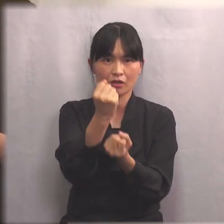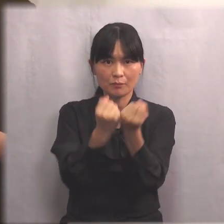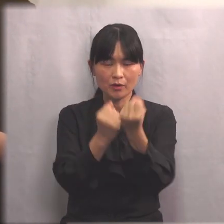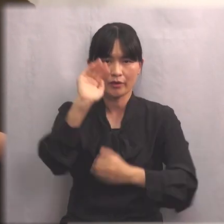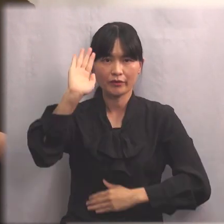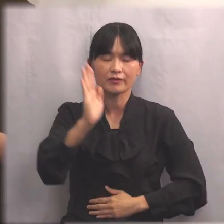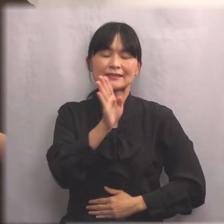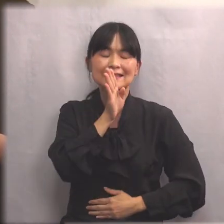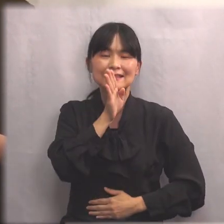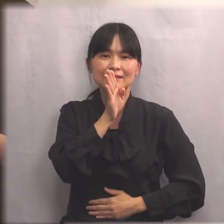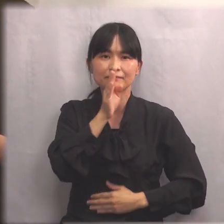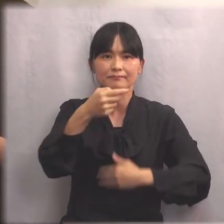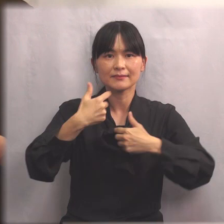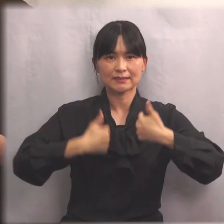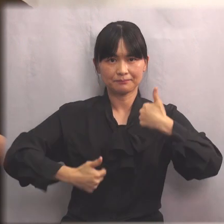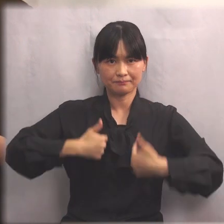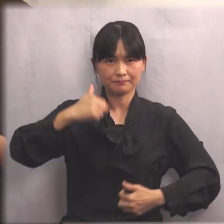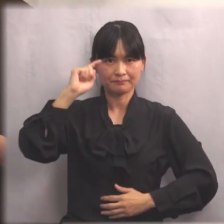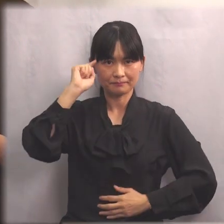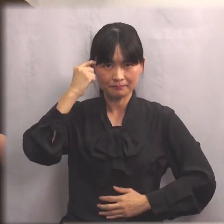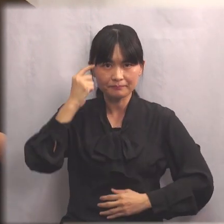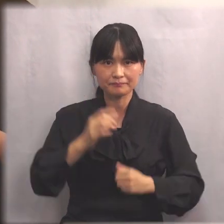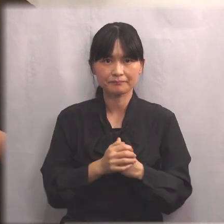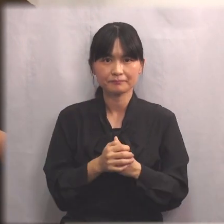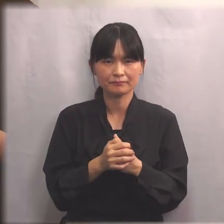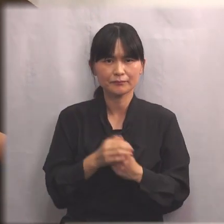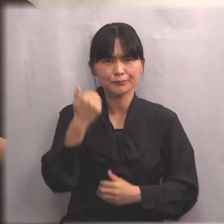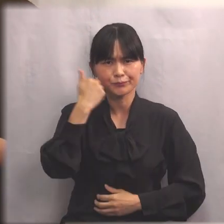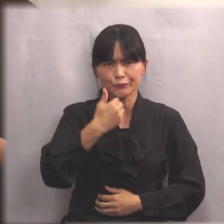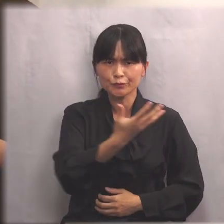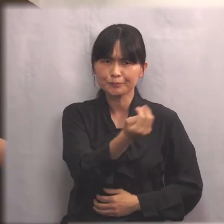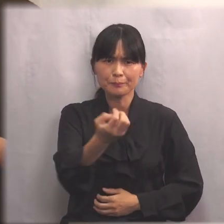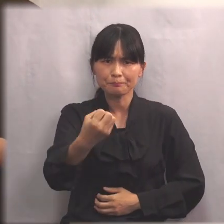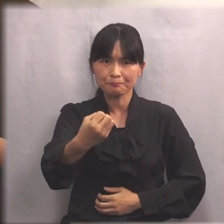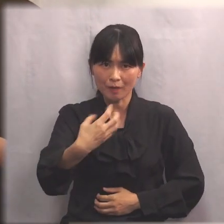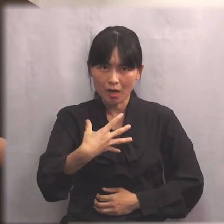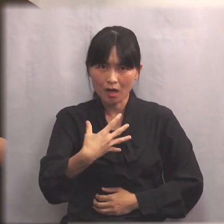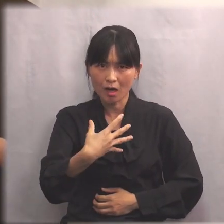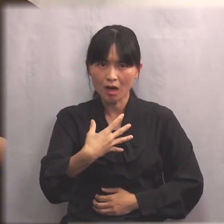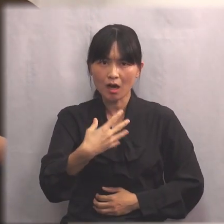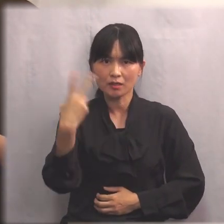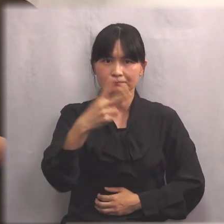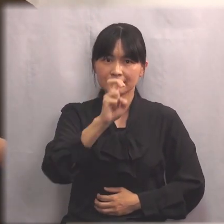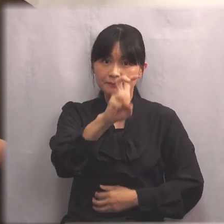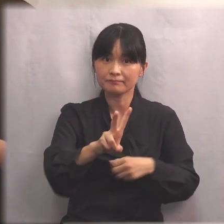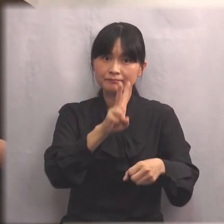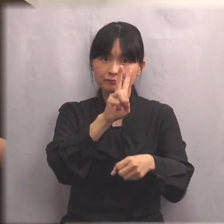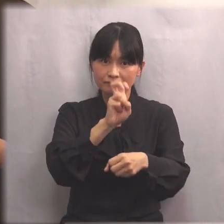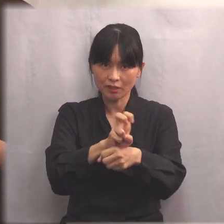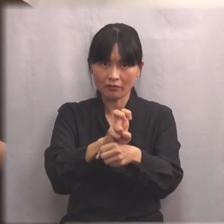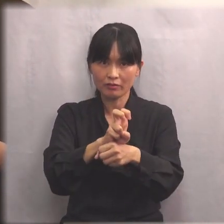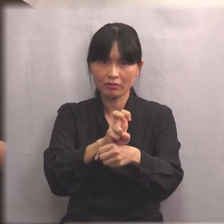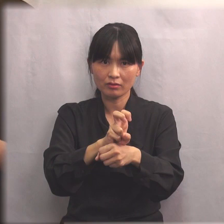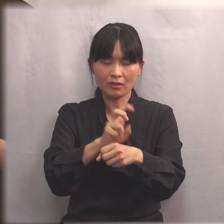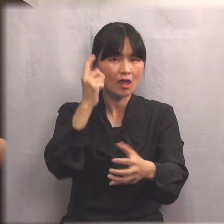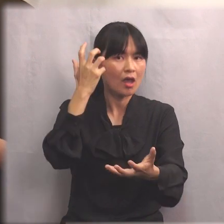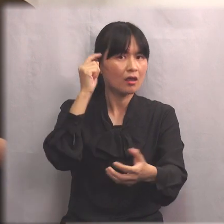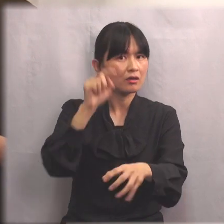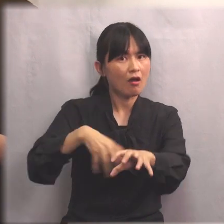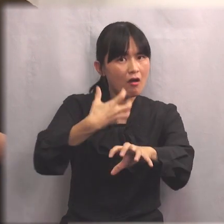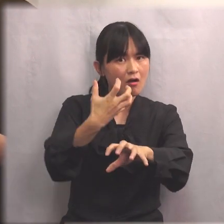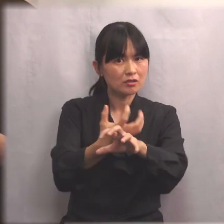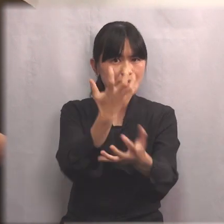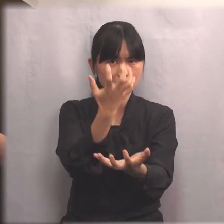대해서 진심으로 기쁘게 생각합니다. 어떤 분들께서는 이번 2020년 정의당의